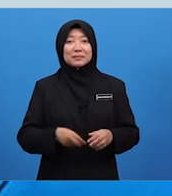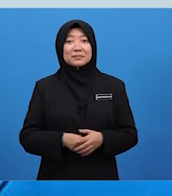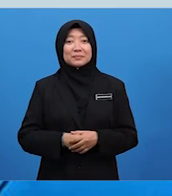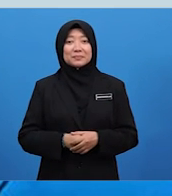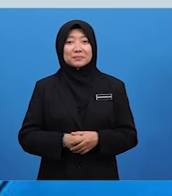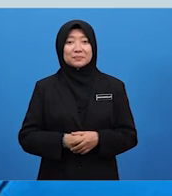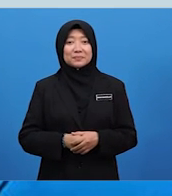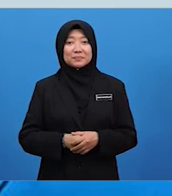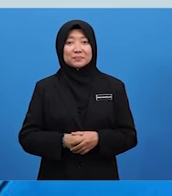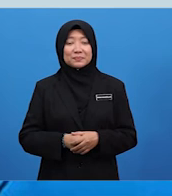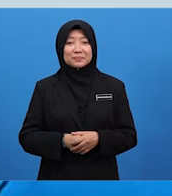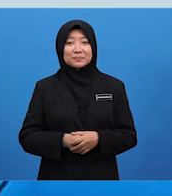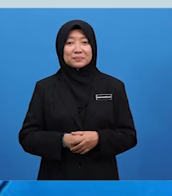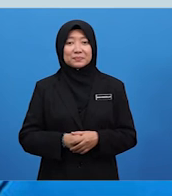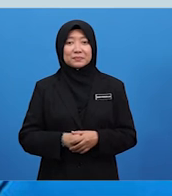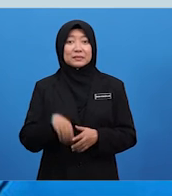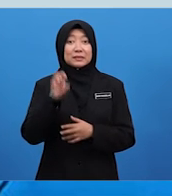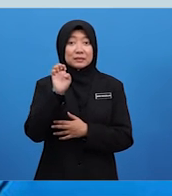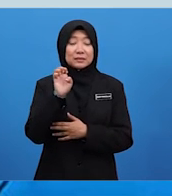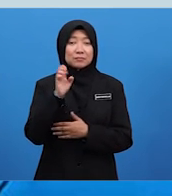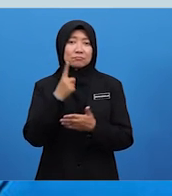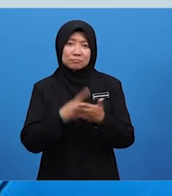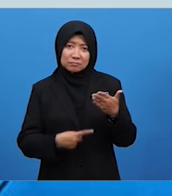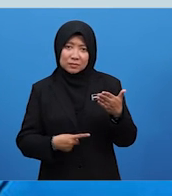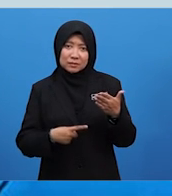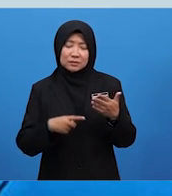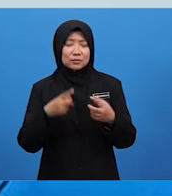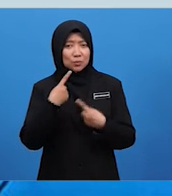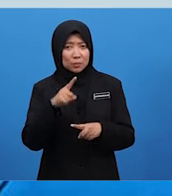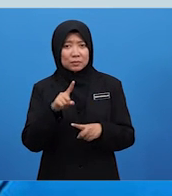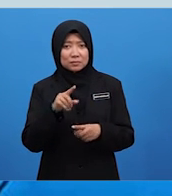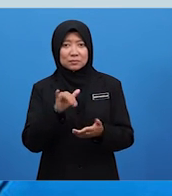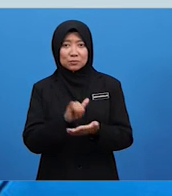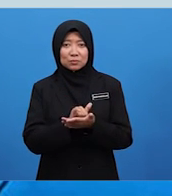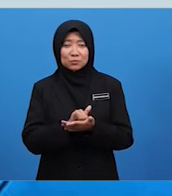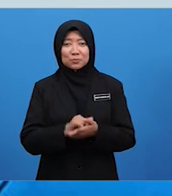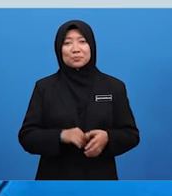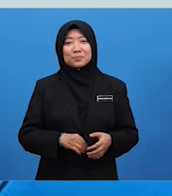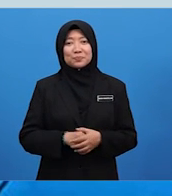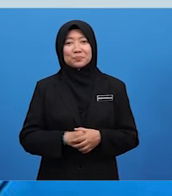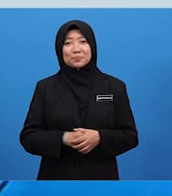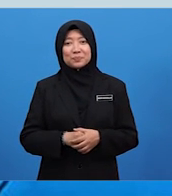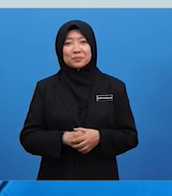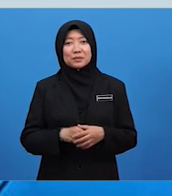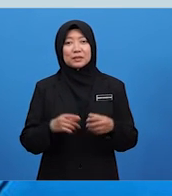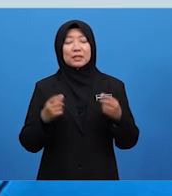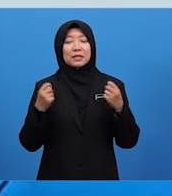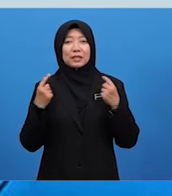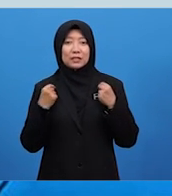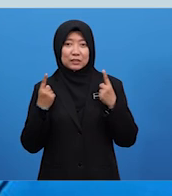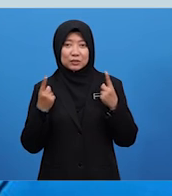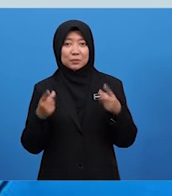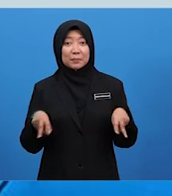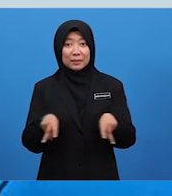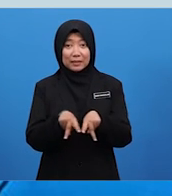palang. Seterusnya, E. Apakah jawapannya di situ? Ya, jawapannya